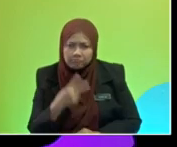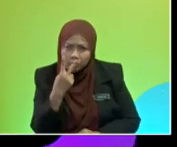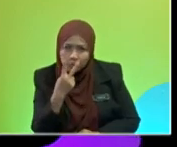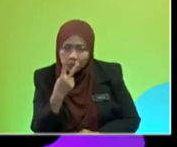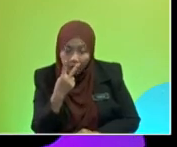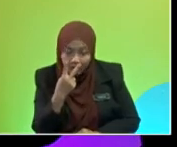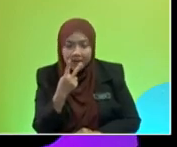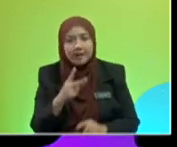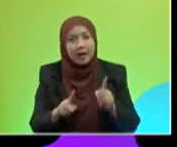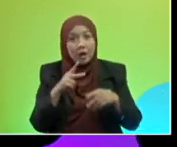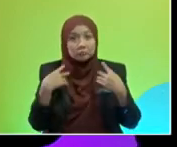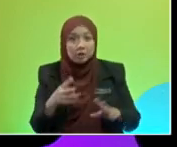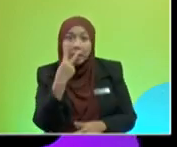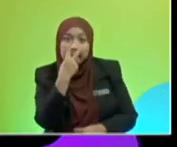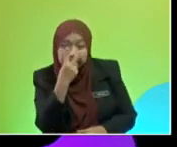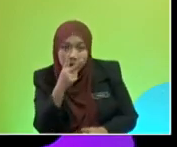nih